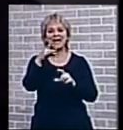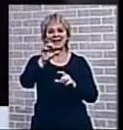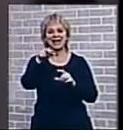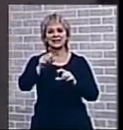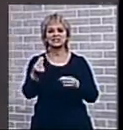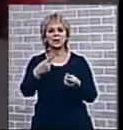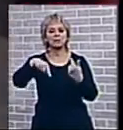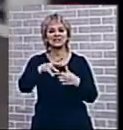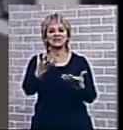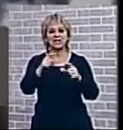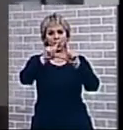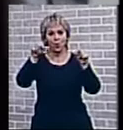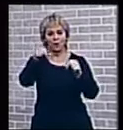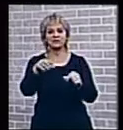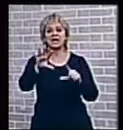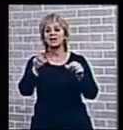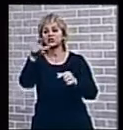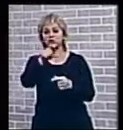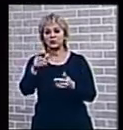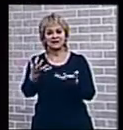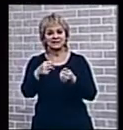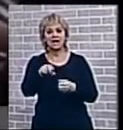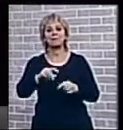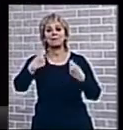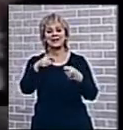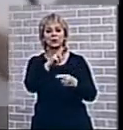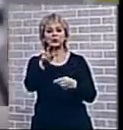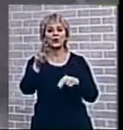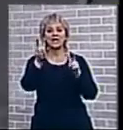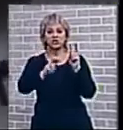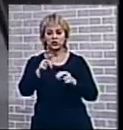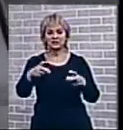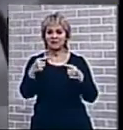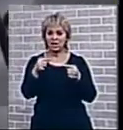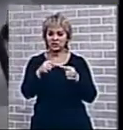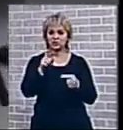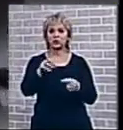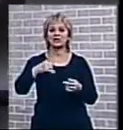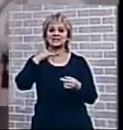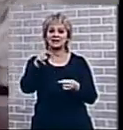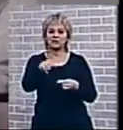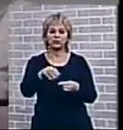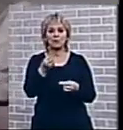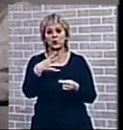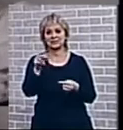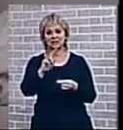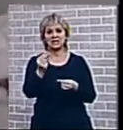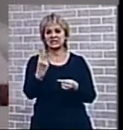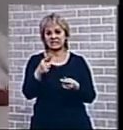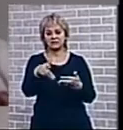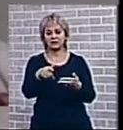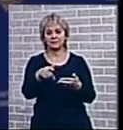бизнес. Сняли офис, набрали сотрудников и стали продавать тем, кто ищет съемное жилье, контакты. По сути, просто набор цифр.